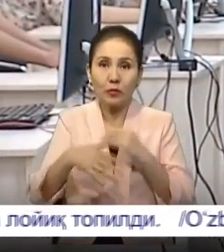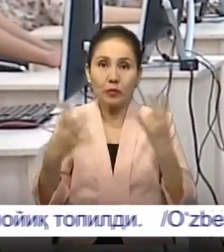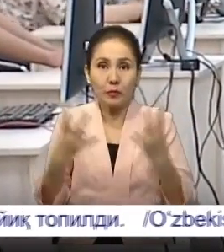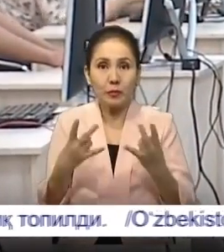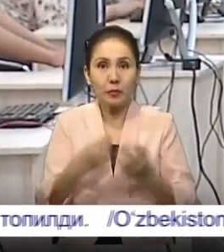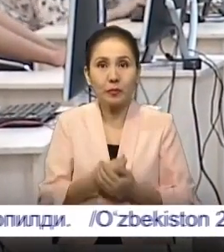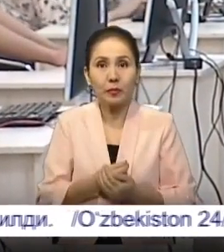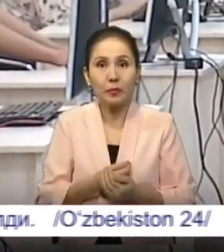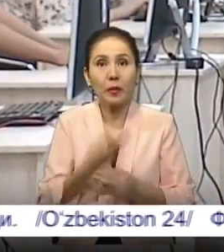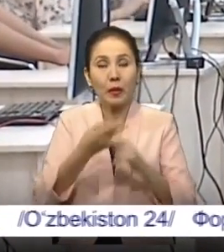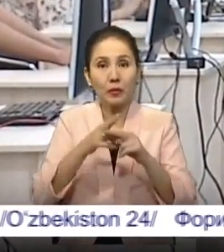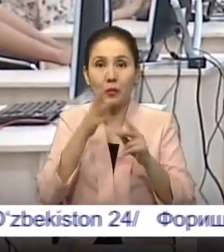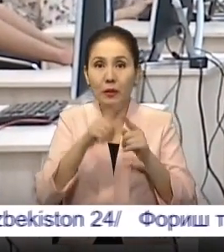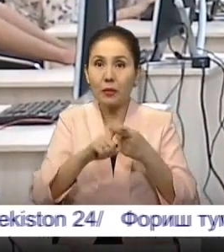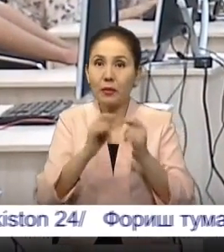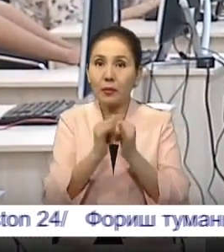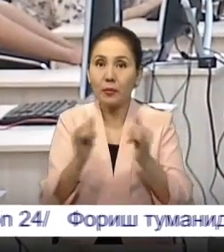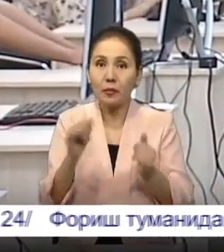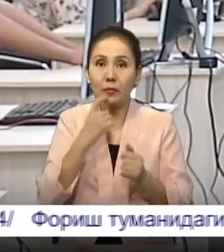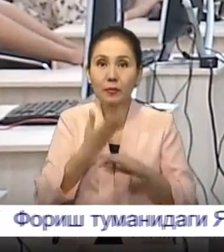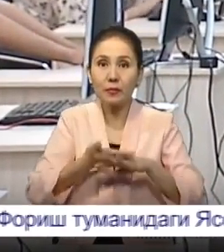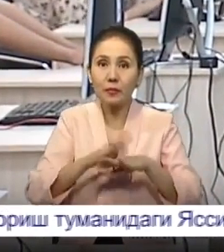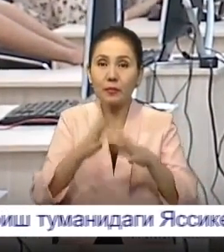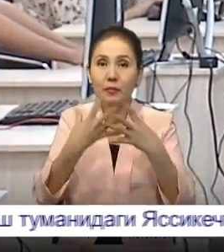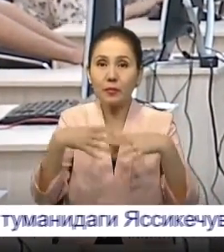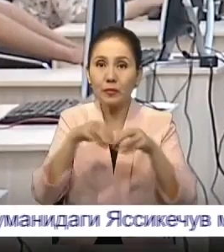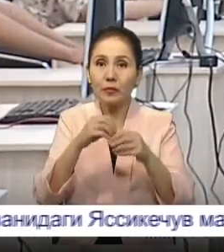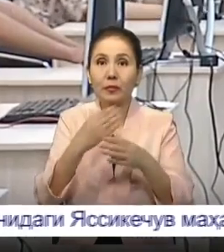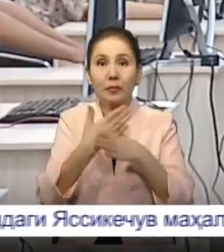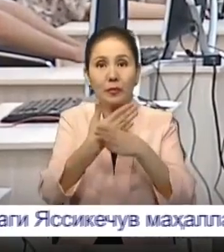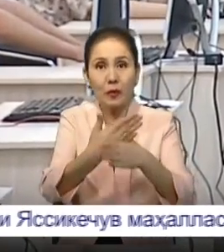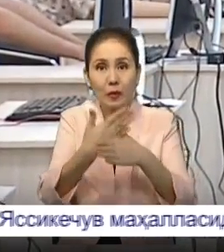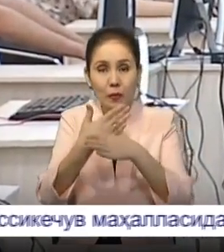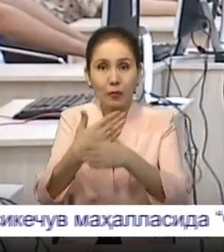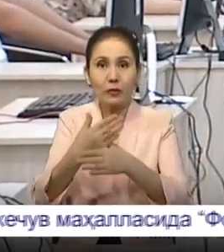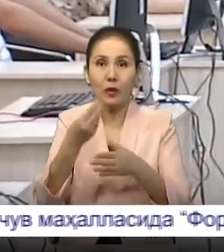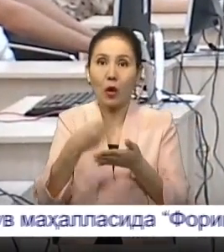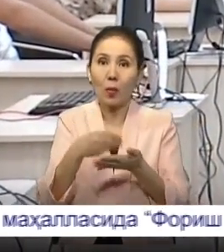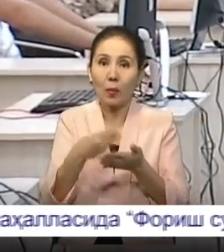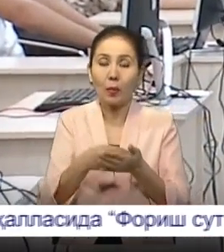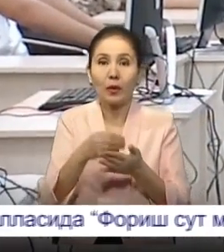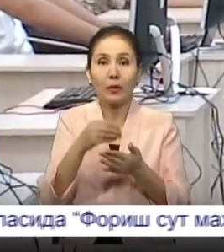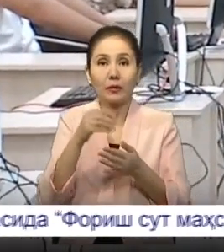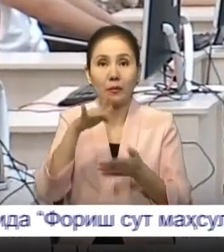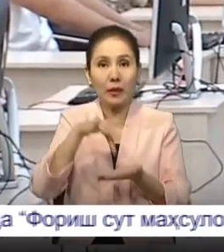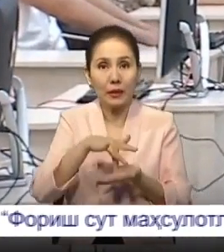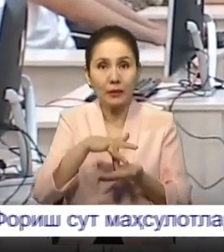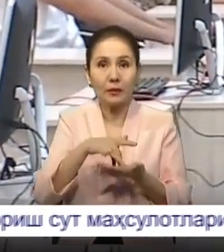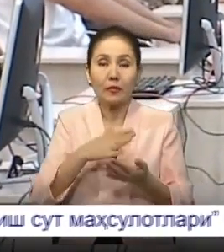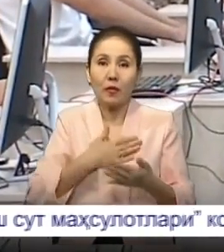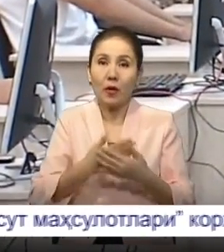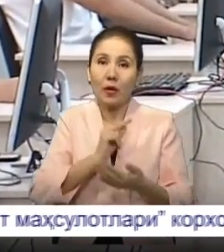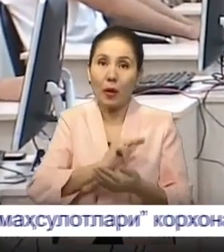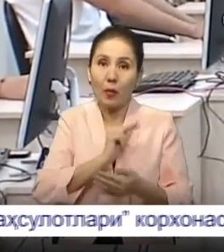Мана шундай паллада пандемия сабаб қийин шароитга тушиб қолган оиларни қўллаб-қувватлаш мақсадида ҳомилик хайриялани муваффақлаштириш марказлари фаолияти